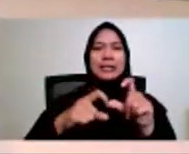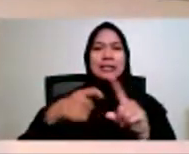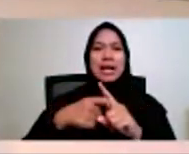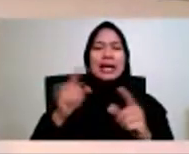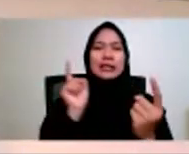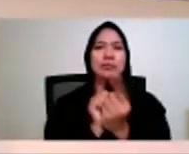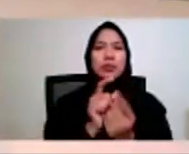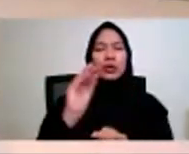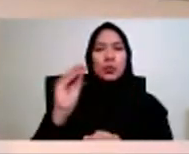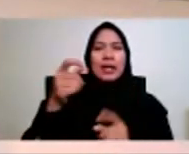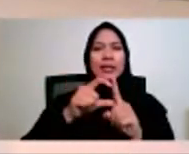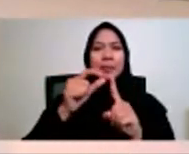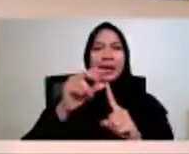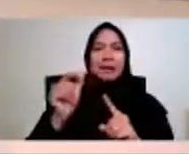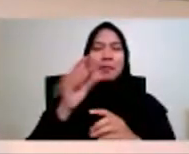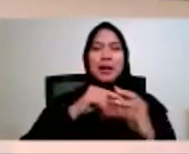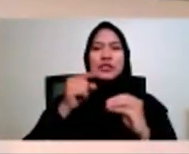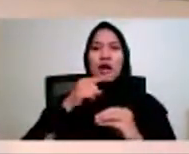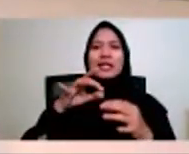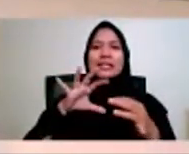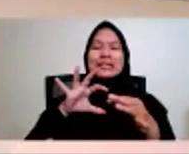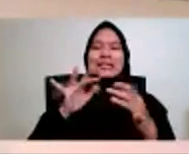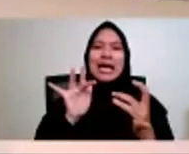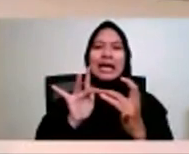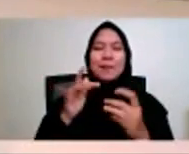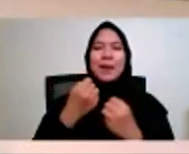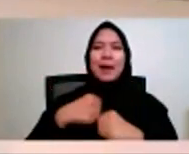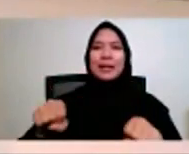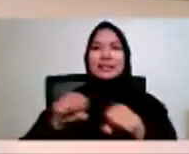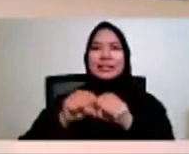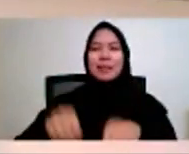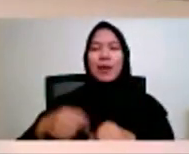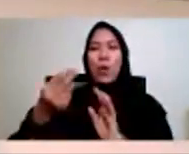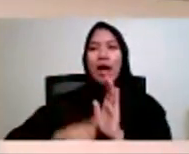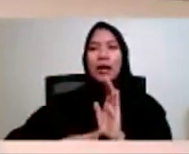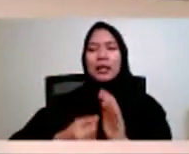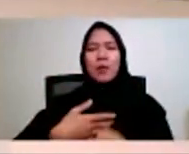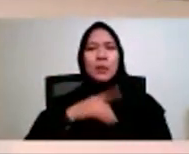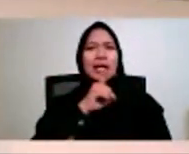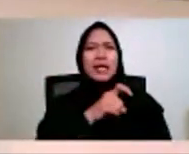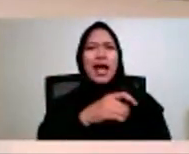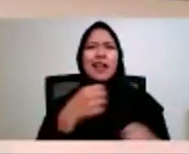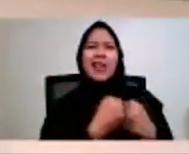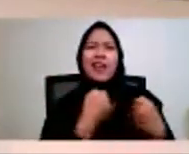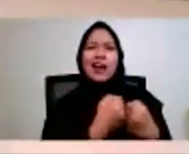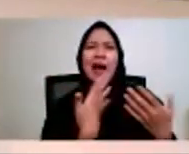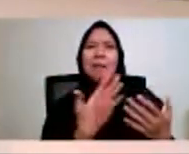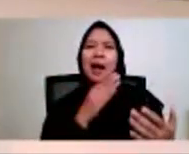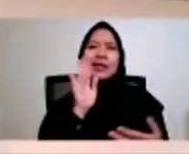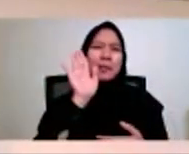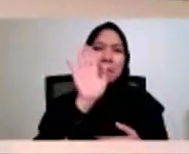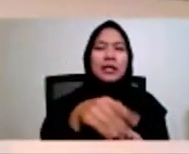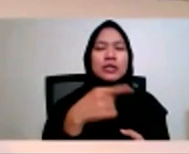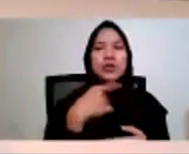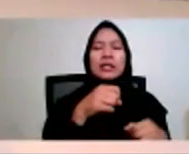RUU jaring pengaman sistem keuangan Saya ingin bertanya mengenai Tantangan apa yang dihadapi kedepan pada sistem